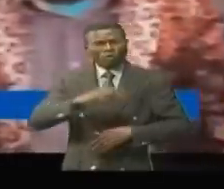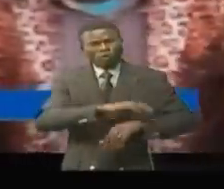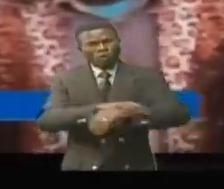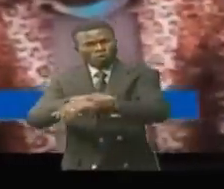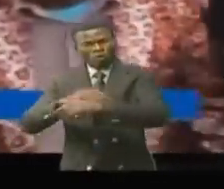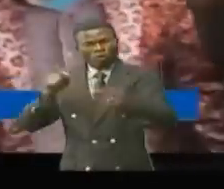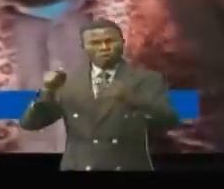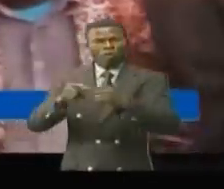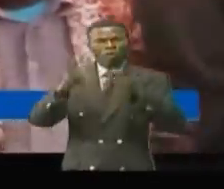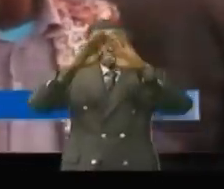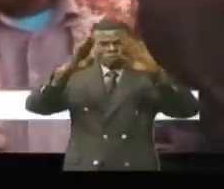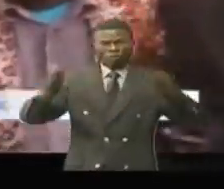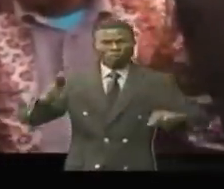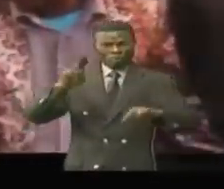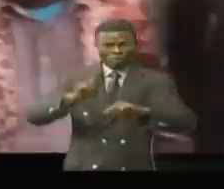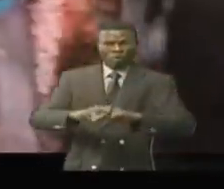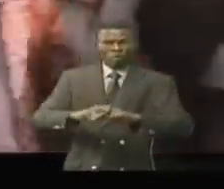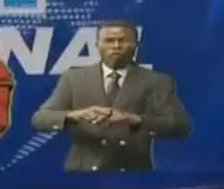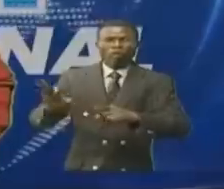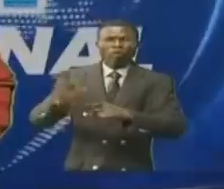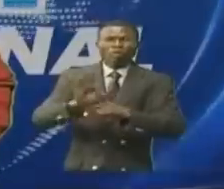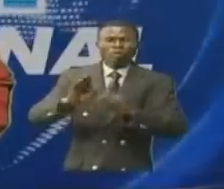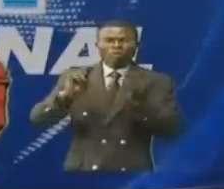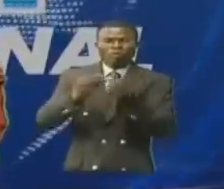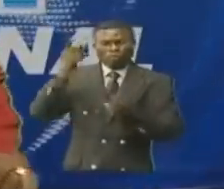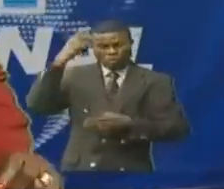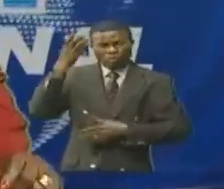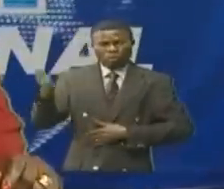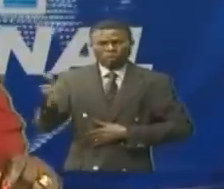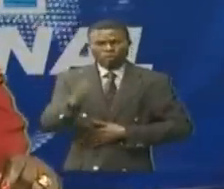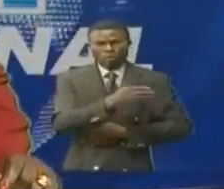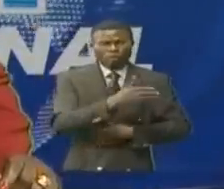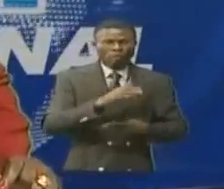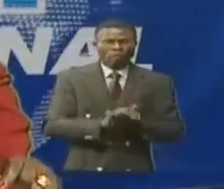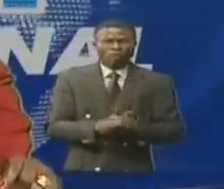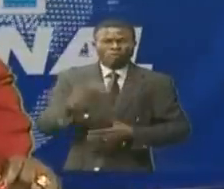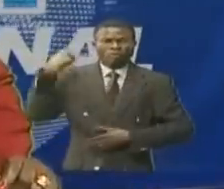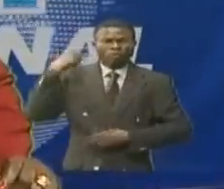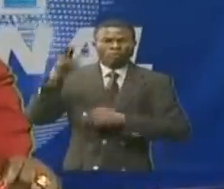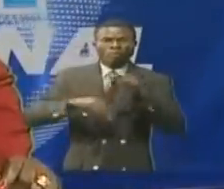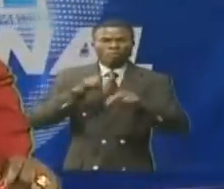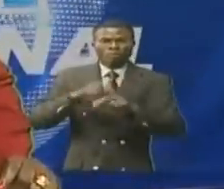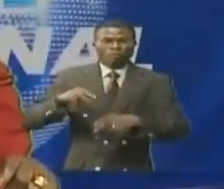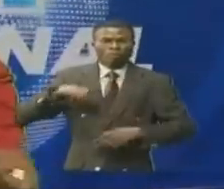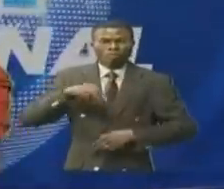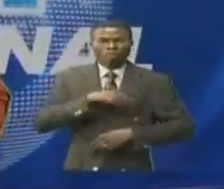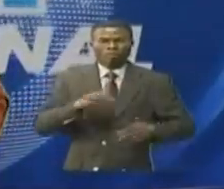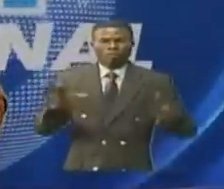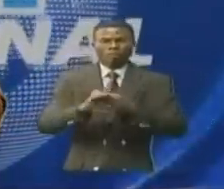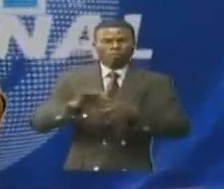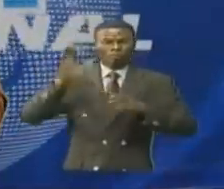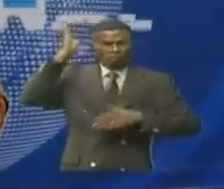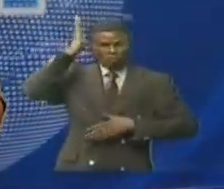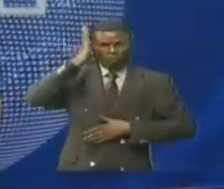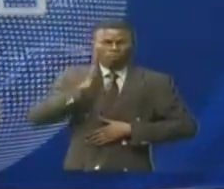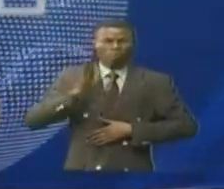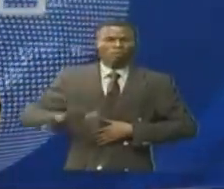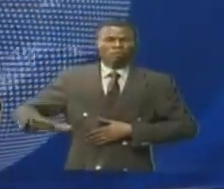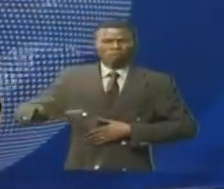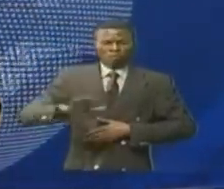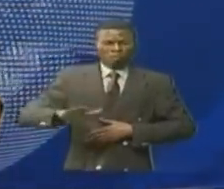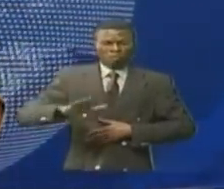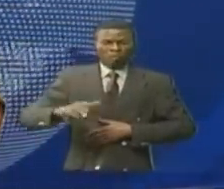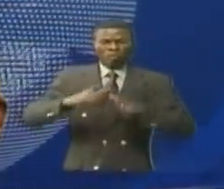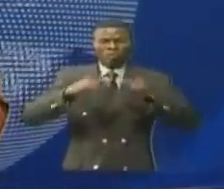la permanence de cette formation politique. Et puis les députés nationaux membres de l'Union sacrée de la nation du